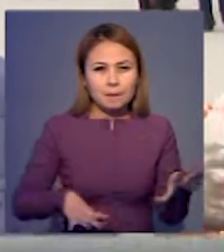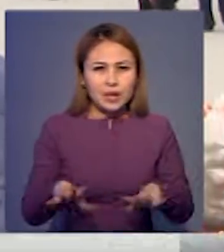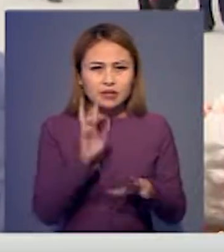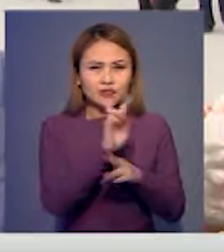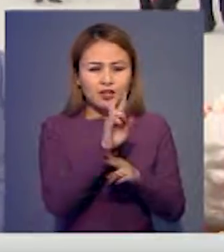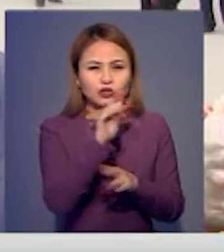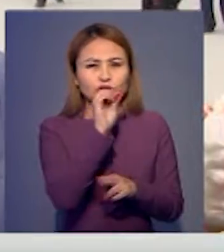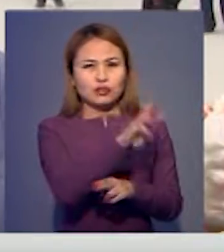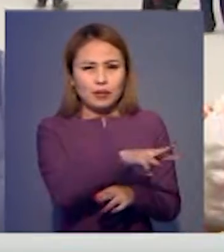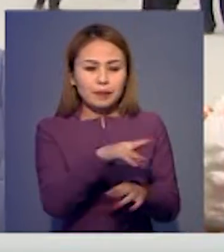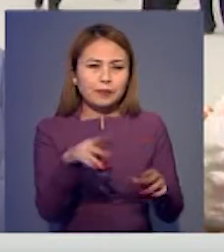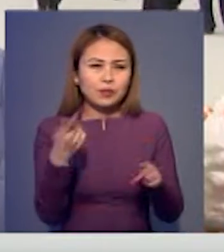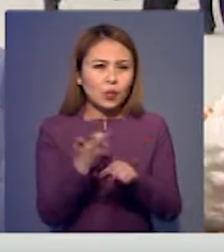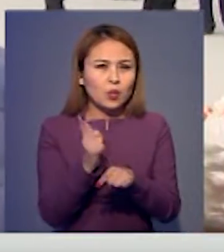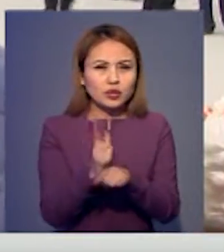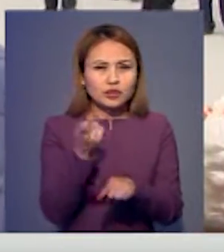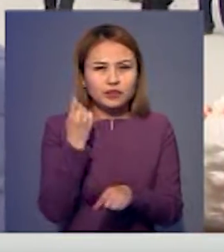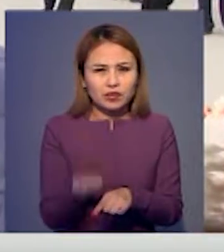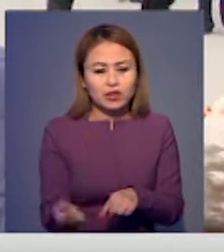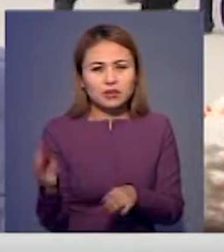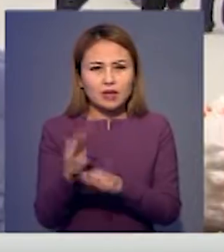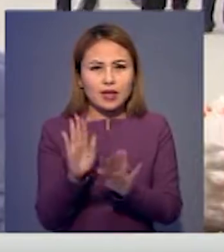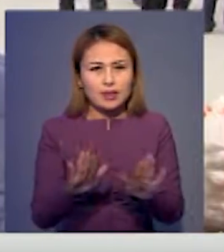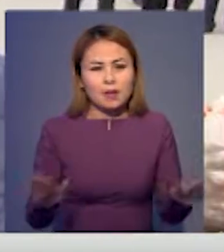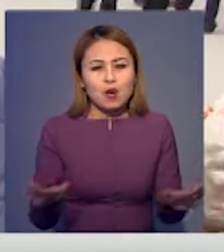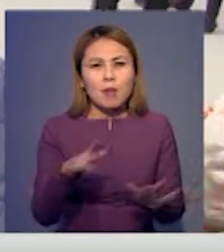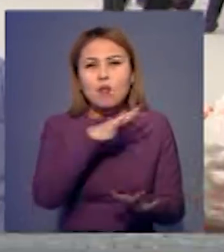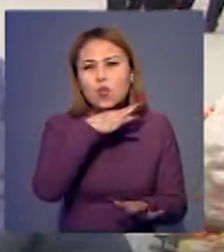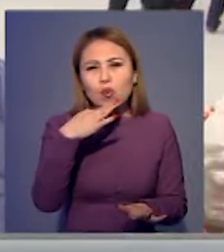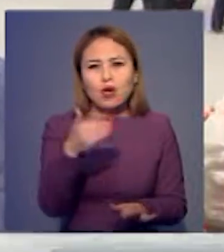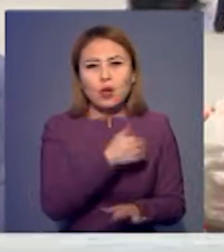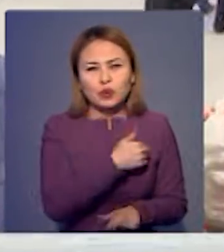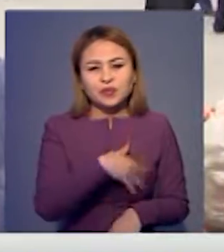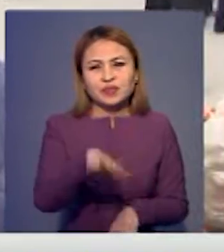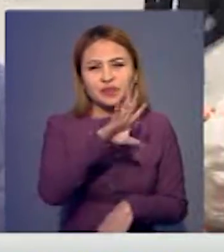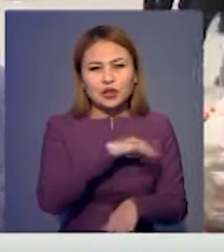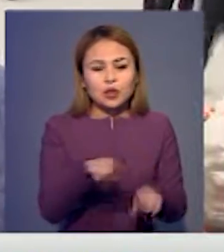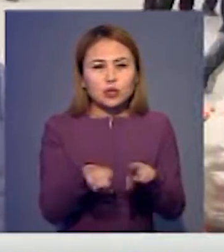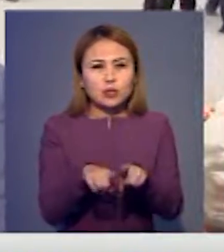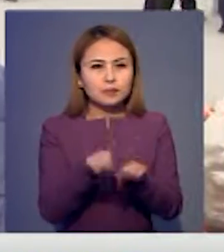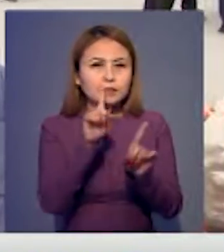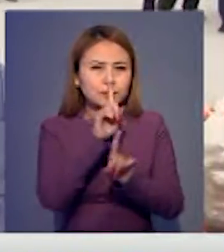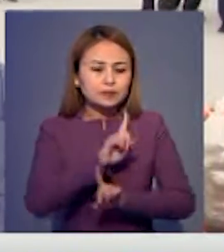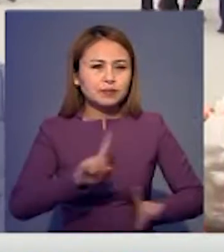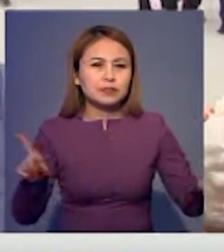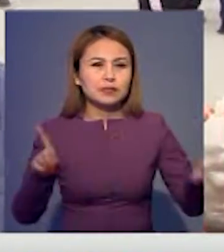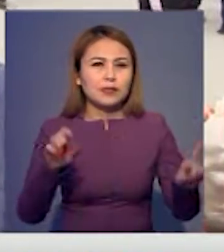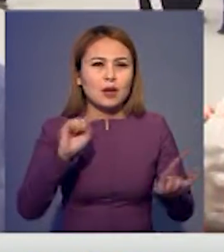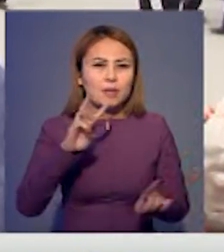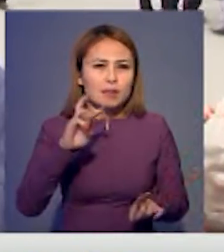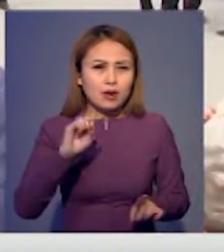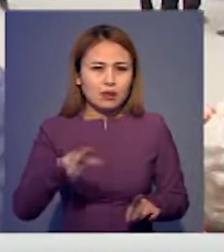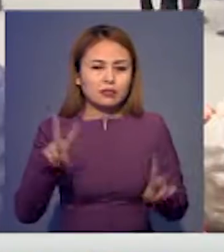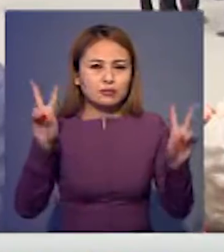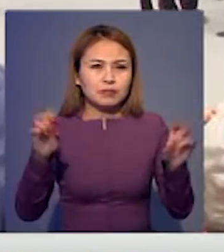базар бағасына қарағанда өте арзан. Осылай жәрмеңкенің көп болуын тілейміз. Бұл бізге ерекше, осы амал мерекесінде